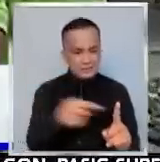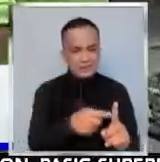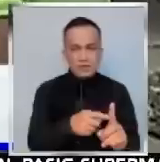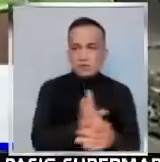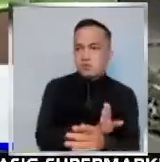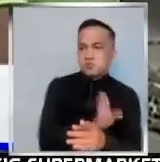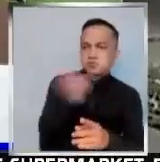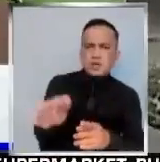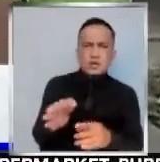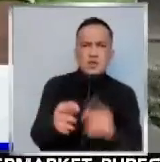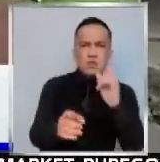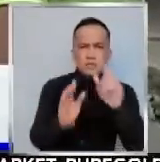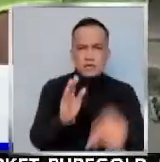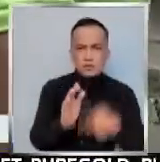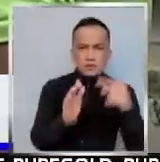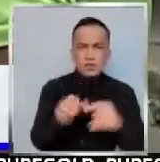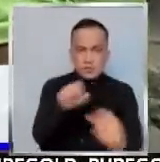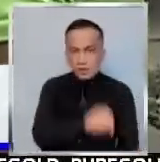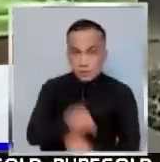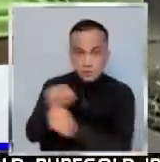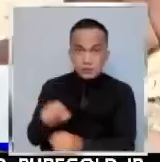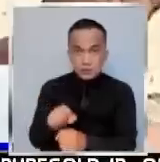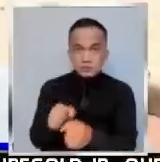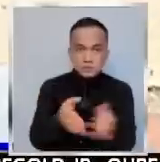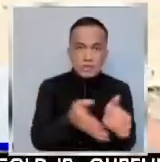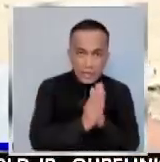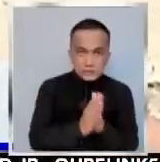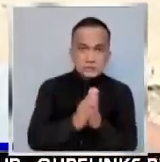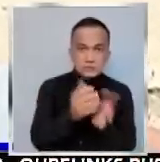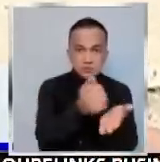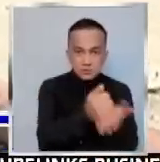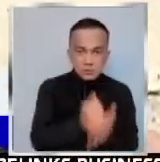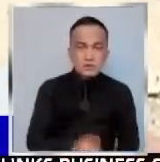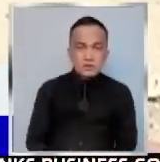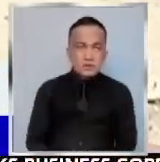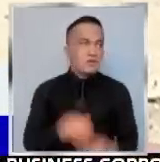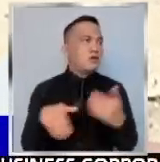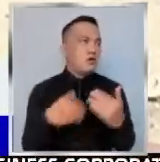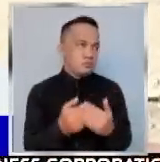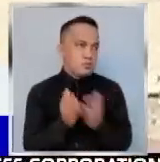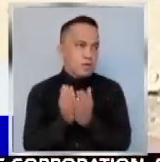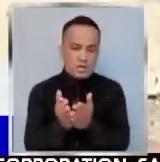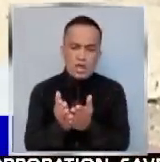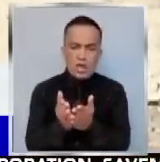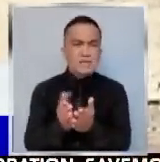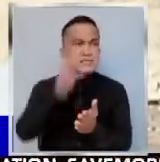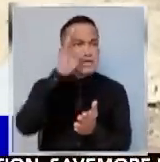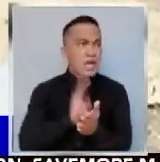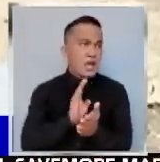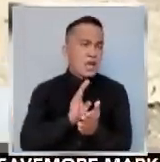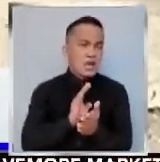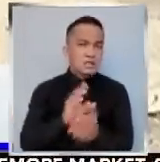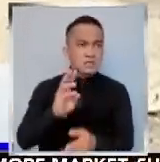mahigit 1 oras sakay ang bangka para makahingi ng tulong. Lahat po ng bangka doon sa amin ay basag din lahat po. Mga 600